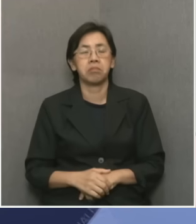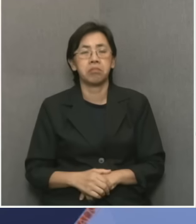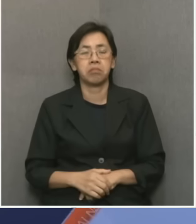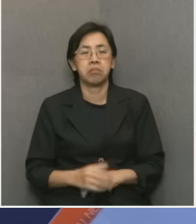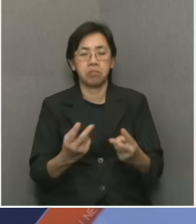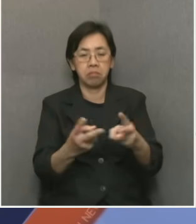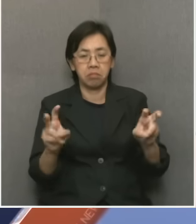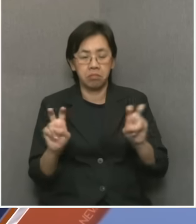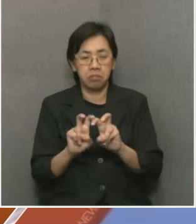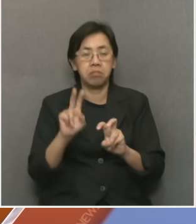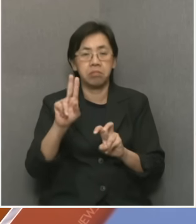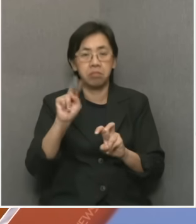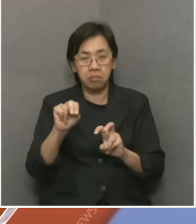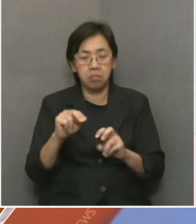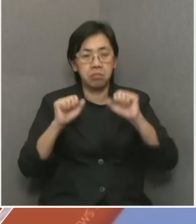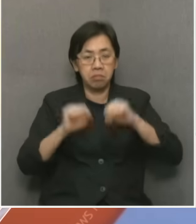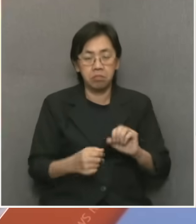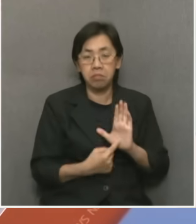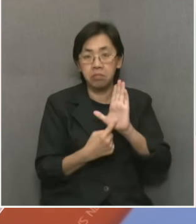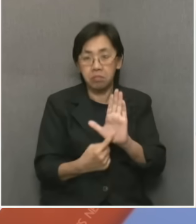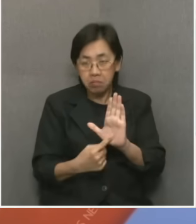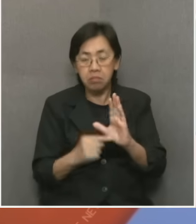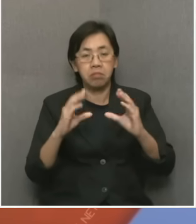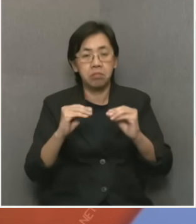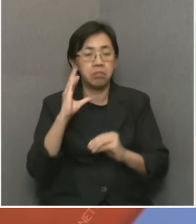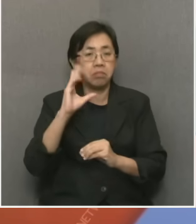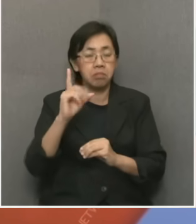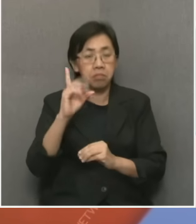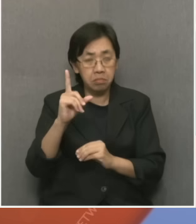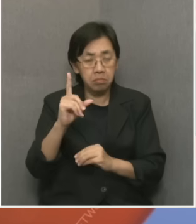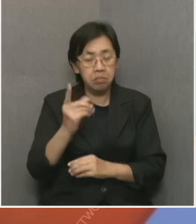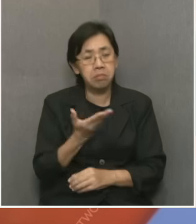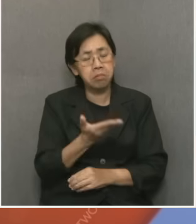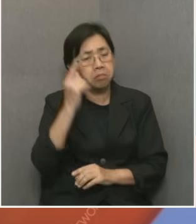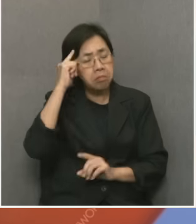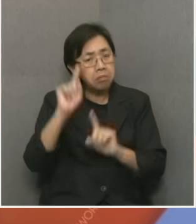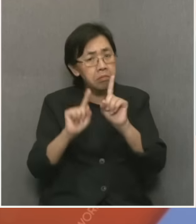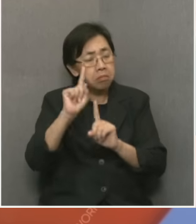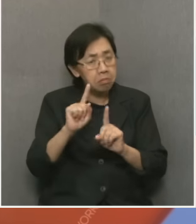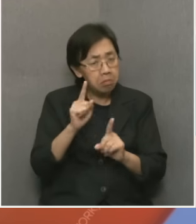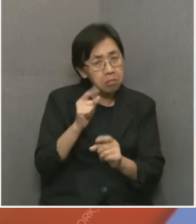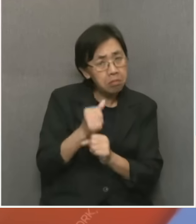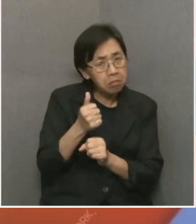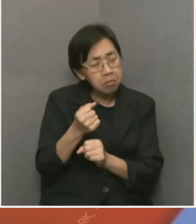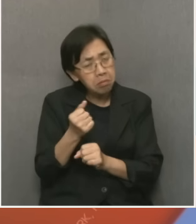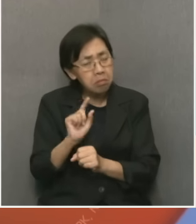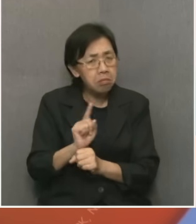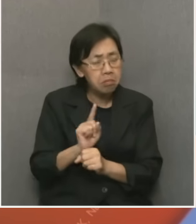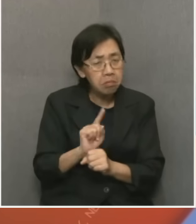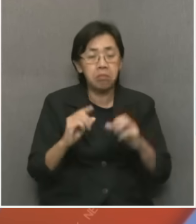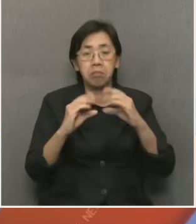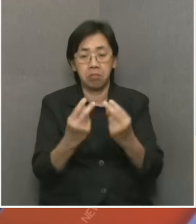หประชาชาติเอาร่างมตินี้ไปนำเสนอจะประชุมกันวันพรุ่งนี้ด้วยอาจารย์ประเมินอย่างไรคะว่าเวทีการประชุม